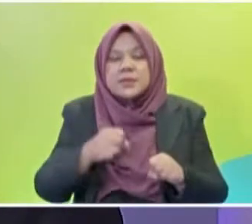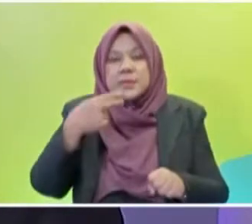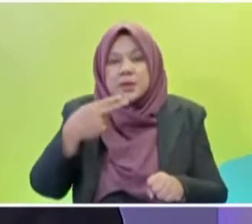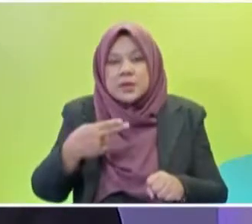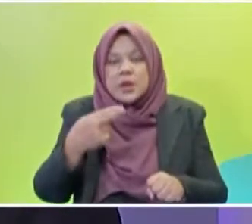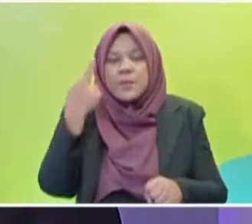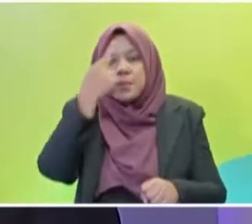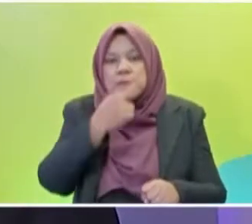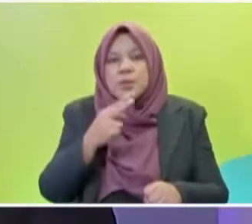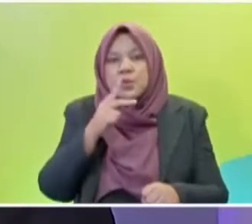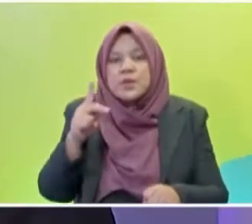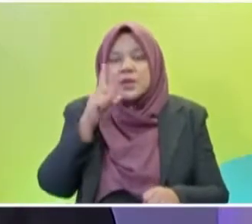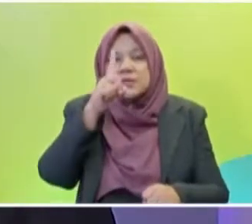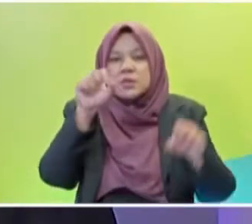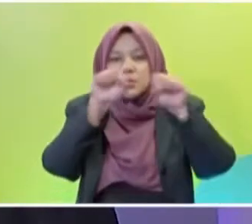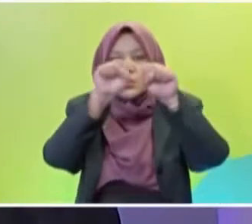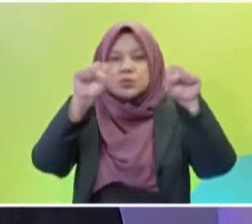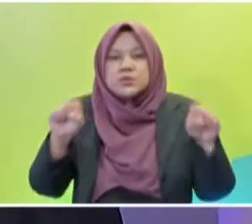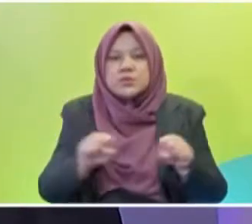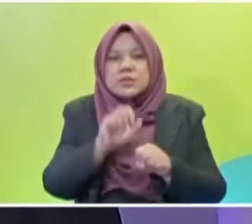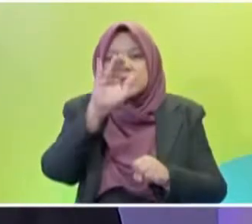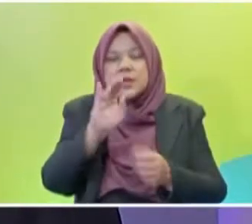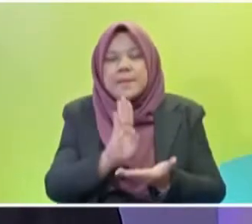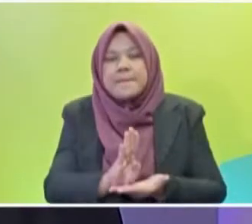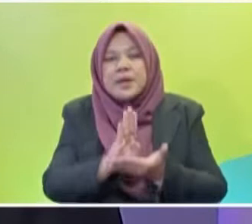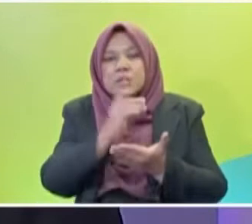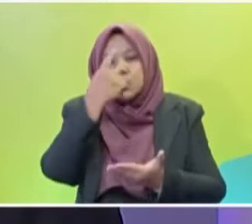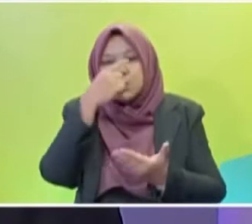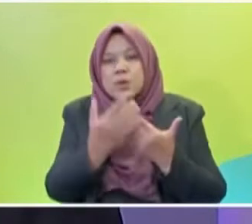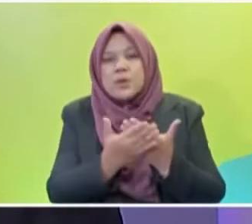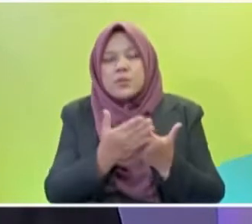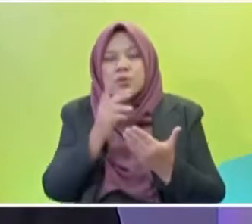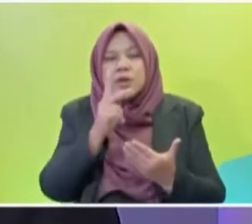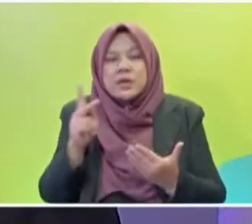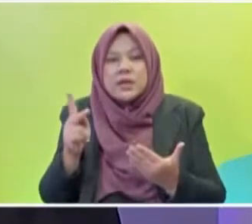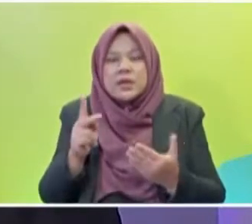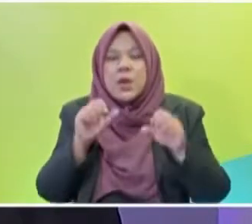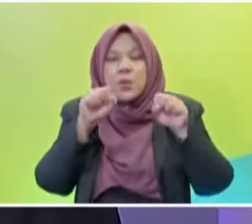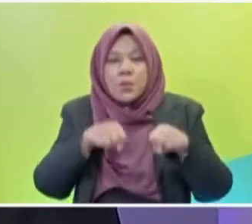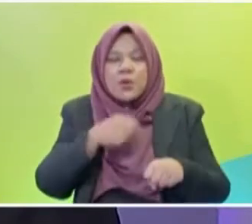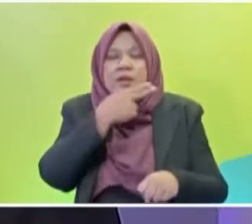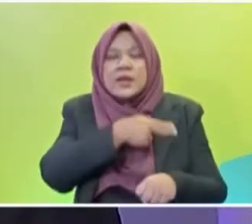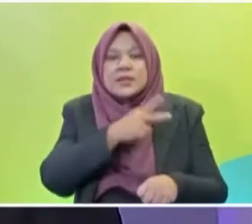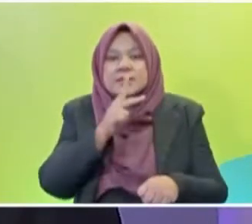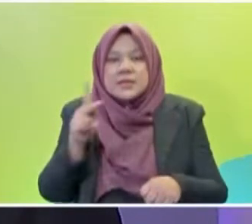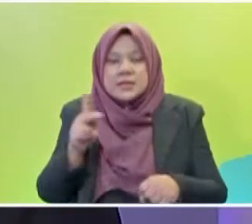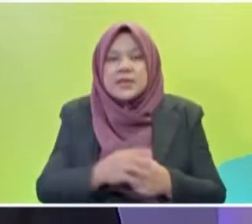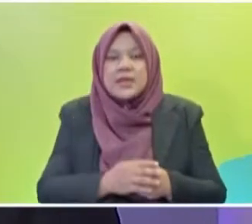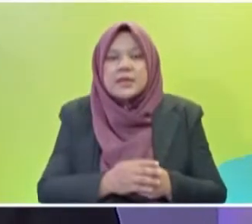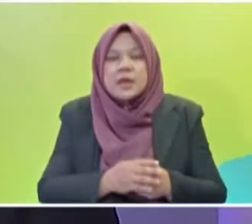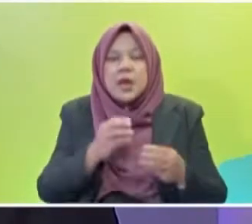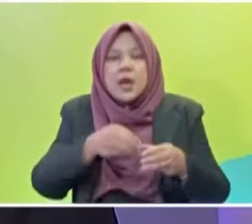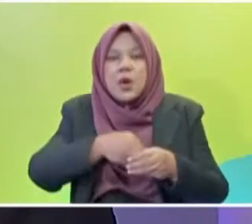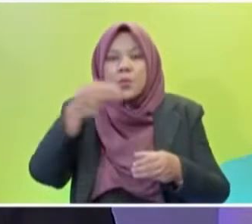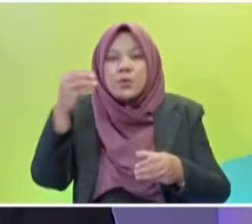merupakan suatu sistem yang membantu untuk memudahkannya, di mana dia dapat menghasilkan daya output yang besar untuk